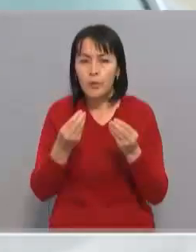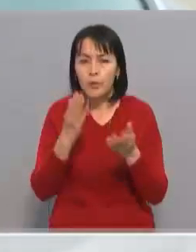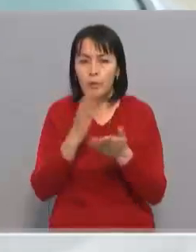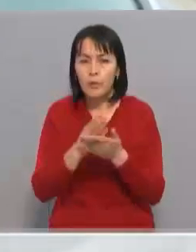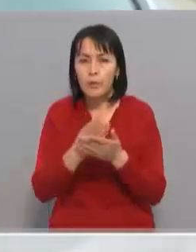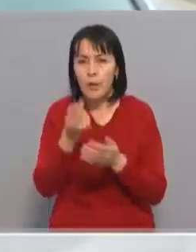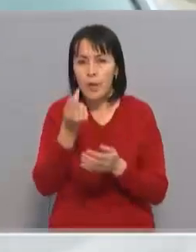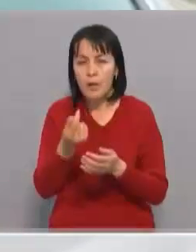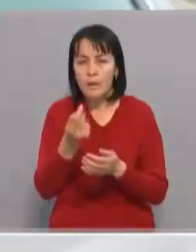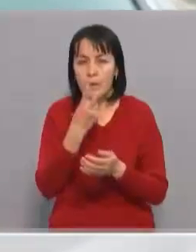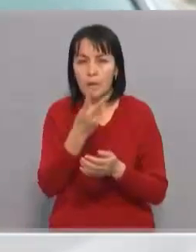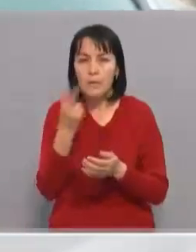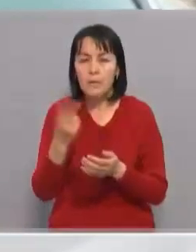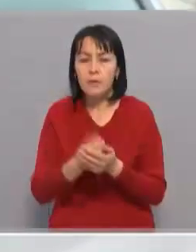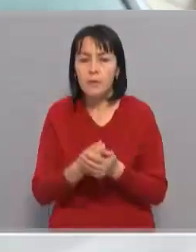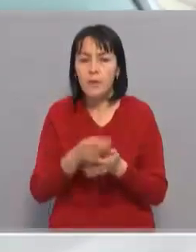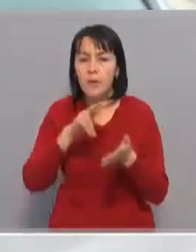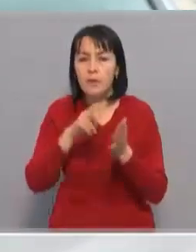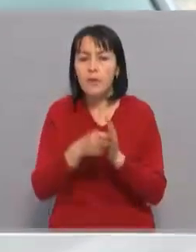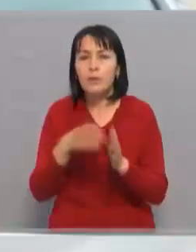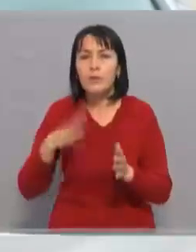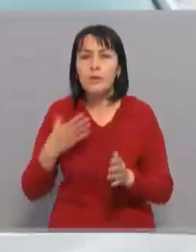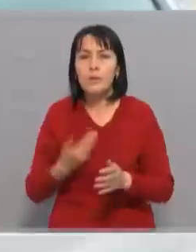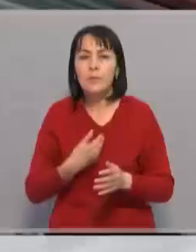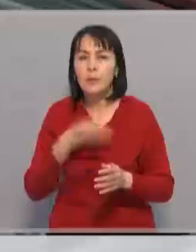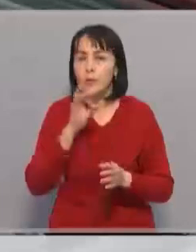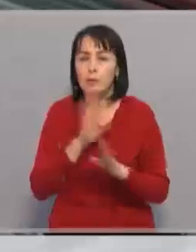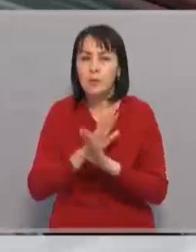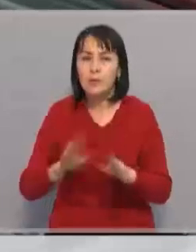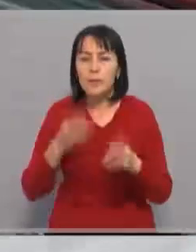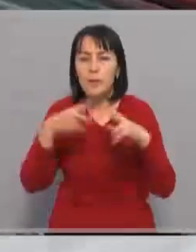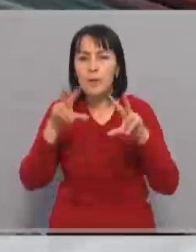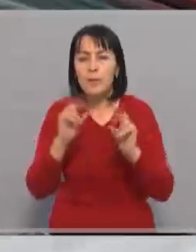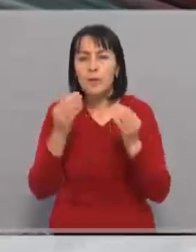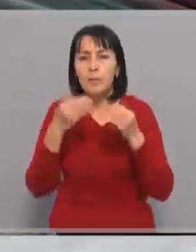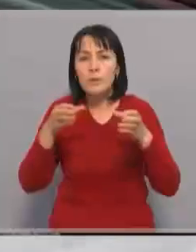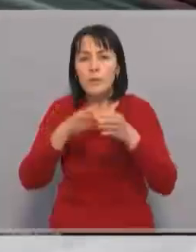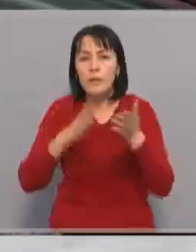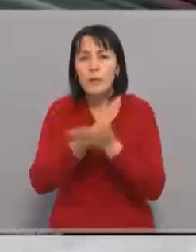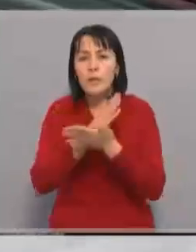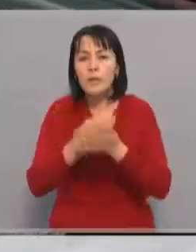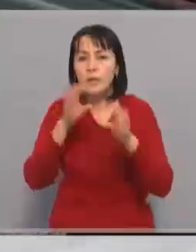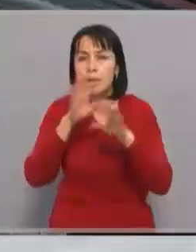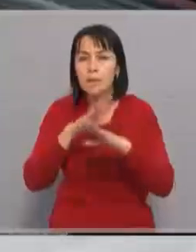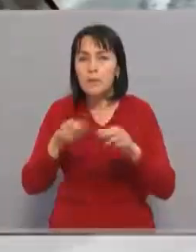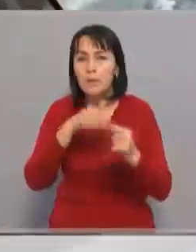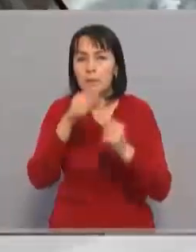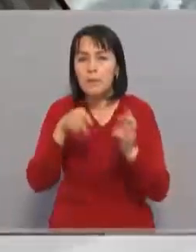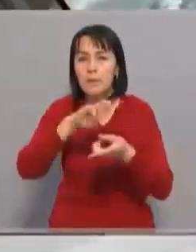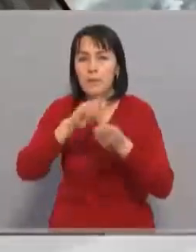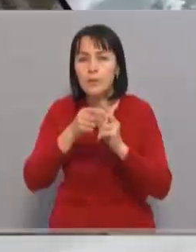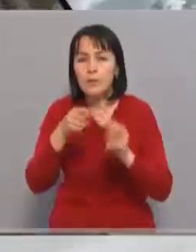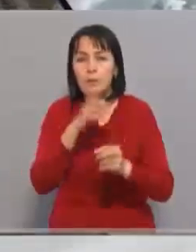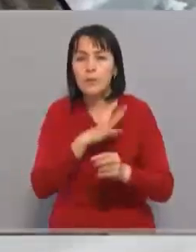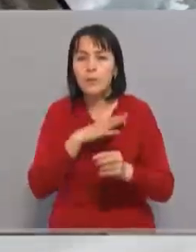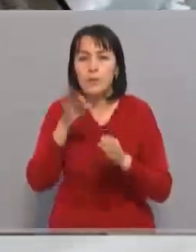атық, дымда емес қой, бетіп неғасаңыз налог бізге не керегі бар, дұрыс емес. Мамандар бұл сала қызметкерлерін заңсыз кәсіппен айналысушылар деп